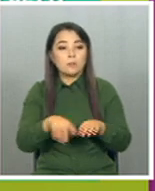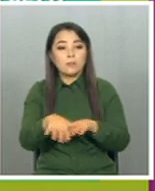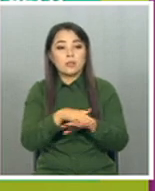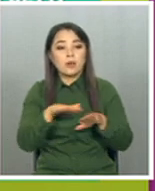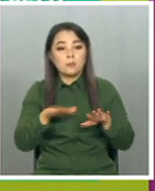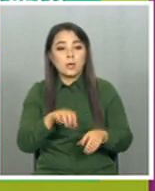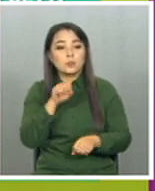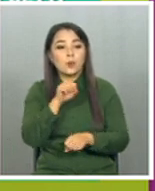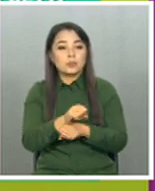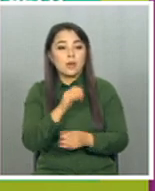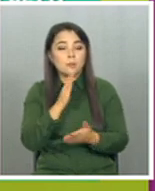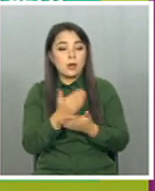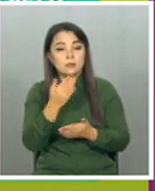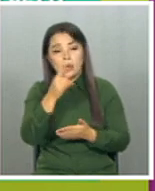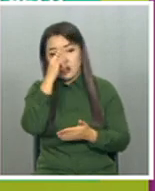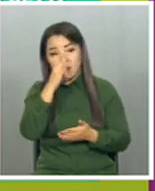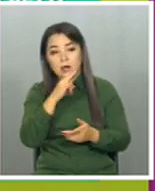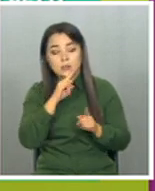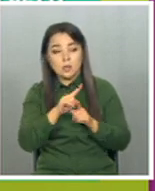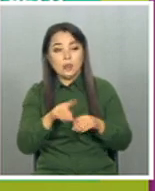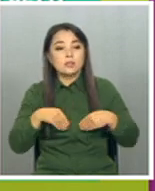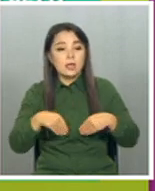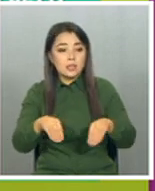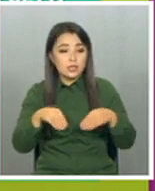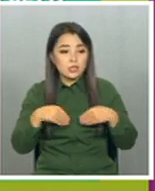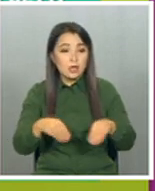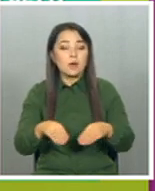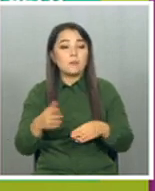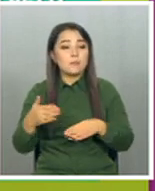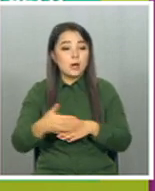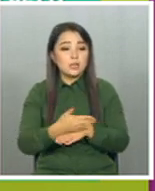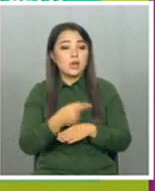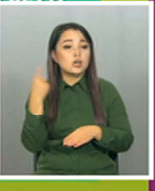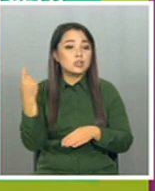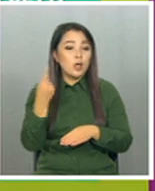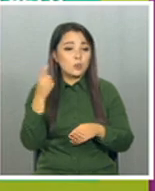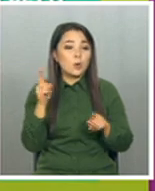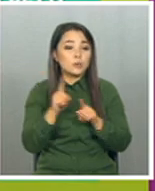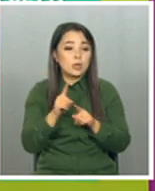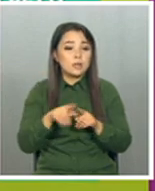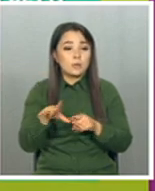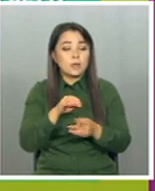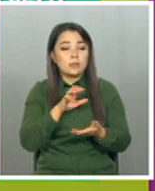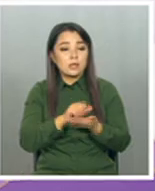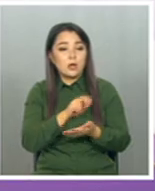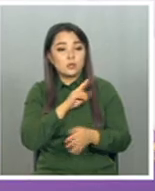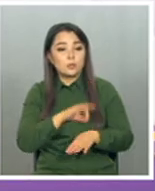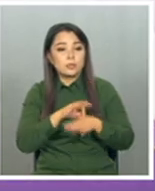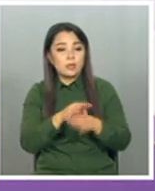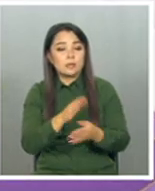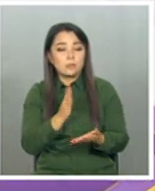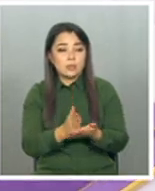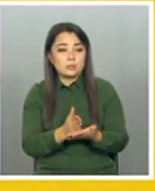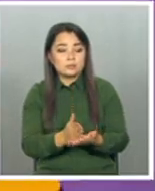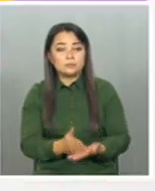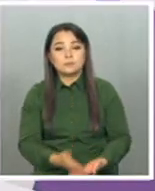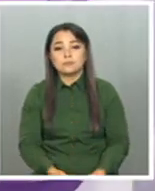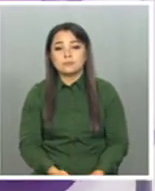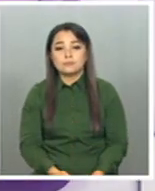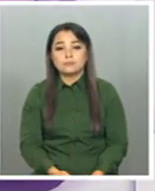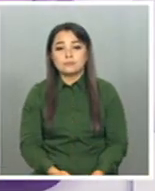тоқтатты. Қазақтардың егіншілікпен, балық шаруашылығымен айналысуына қолдау көрсетті.